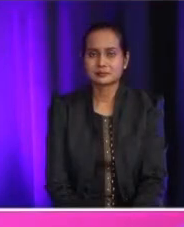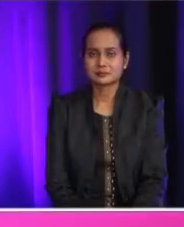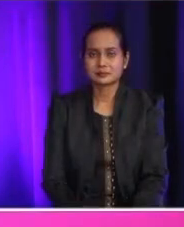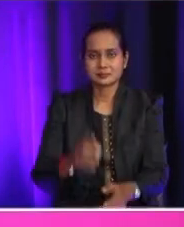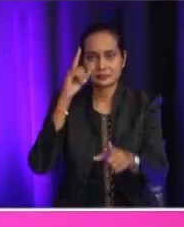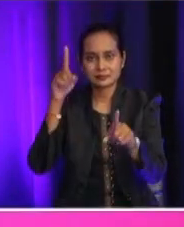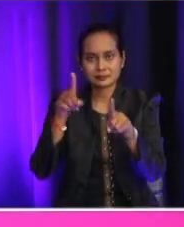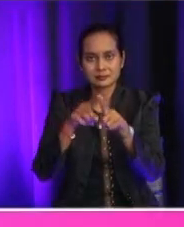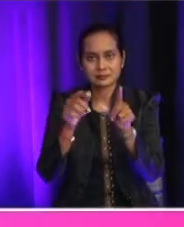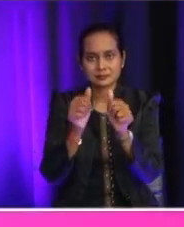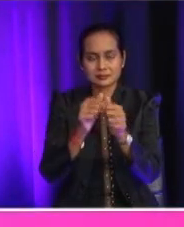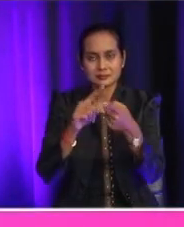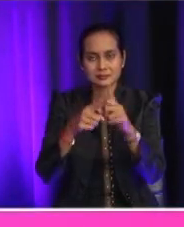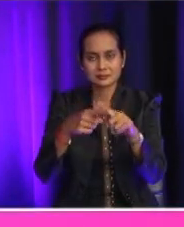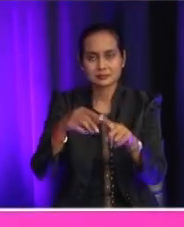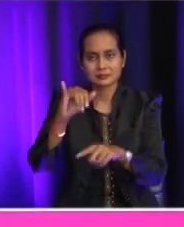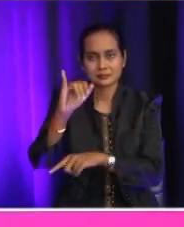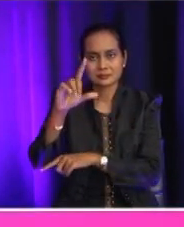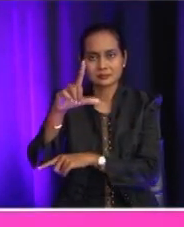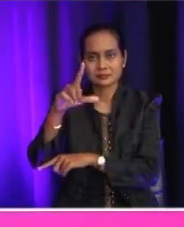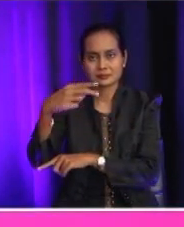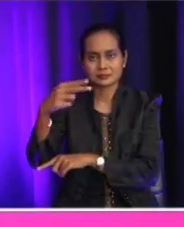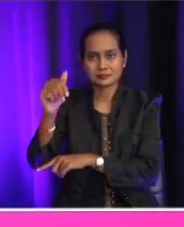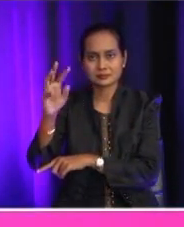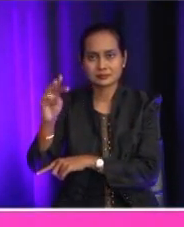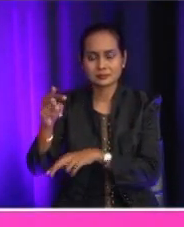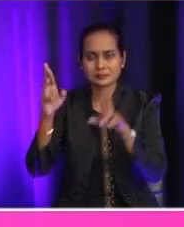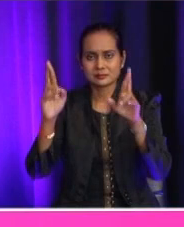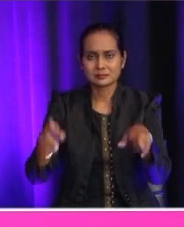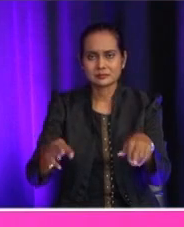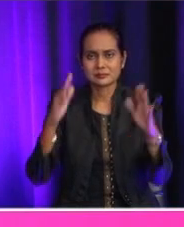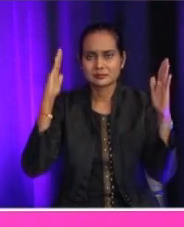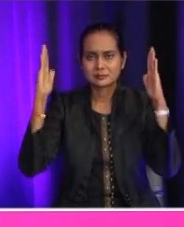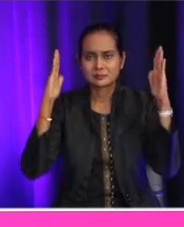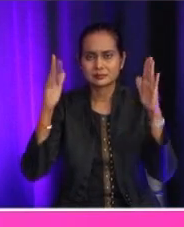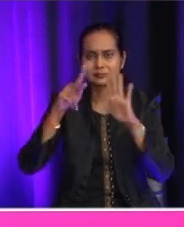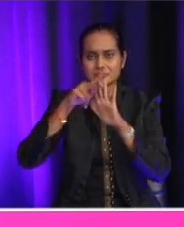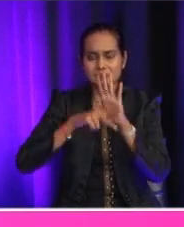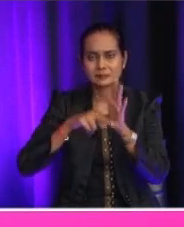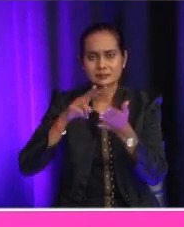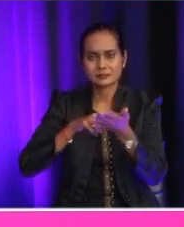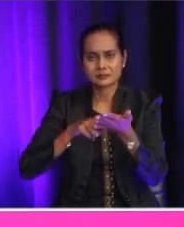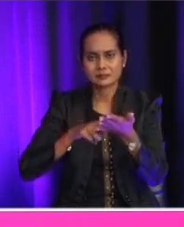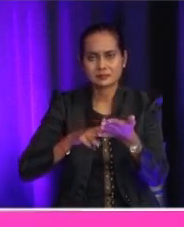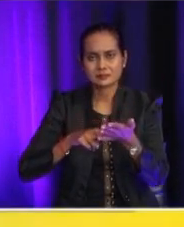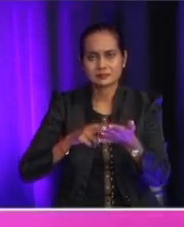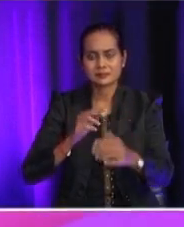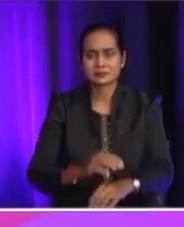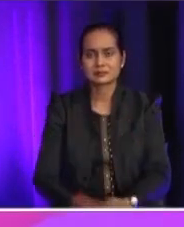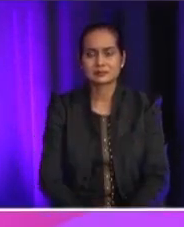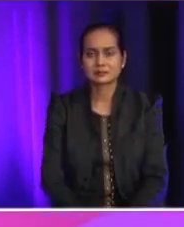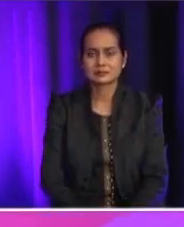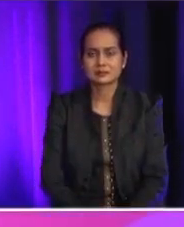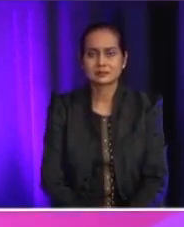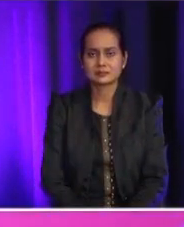dengan Ilhan cikgu. Rakyat Malaysia memang kurang membaca. Saya ada membaca artikel yang cikgu berikan ini. Perpustakaan Negara Malaysia telah